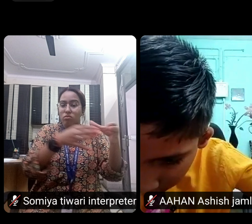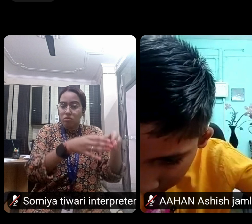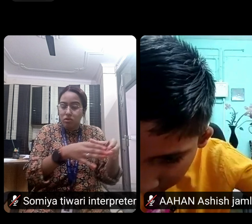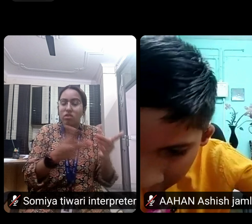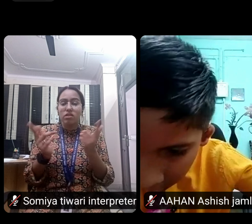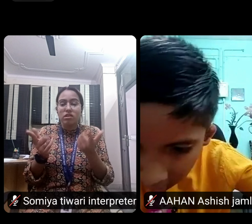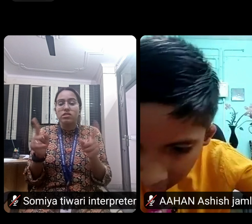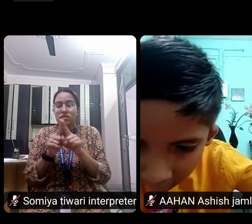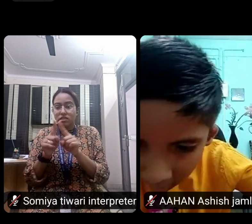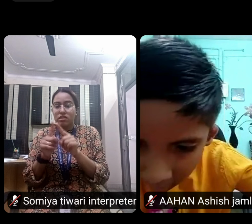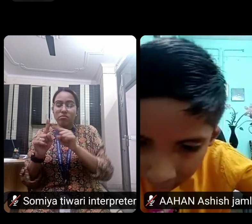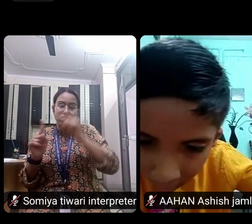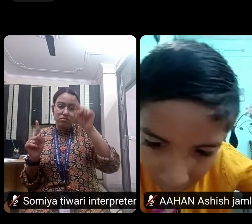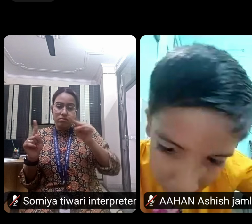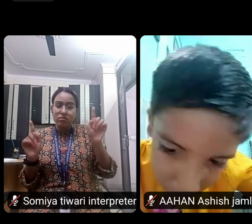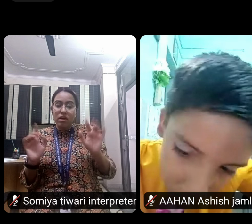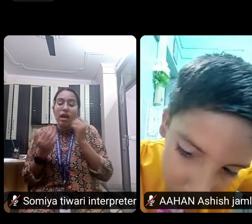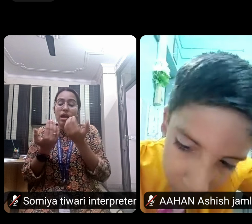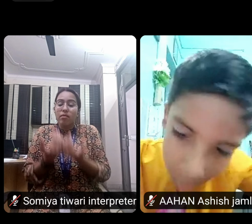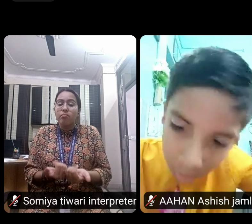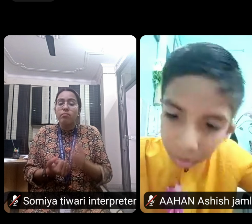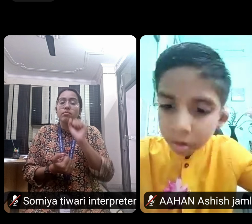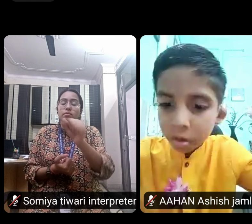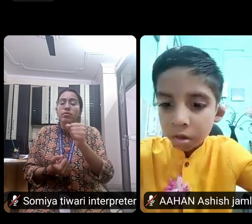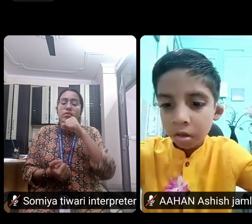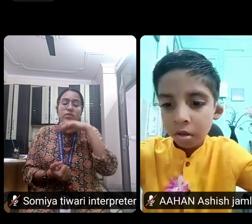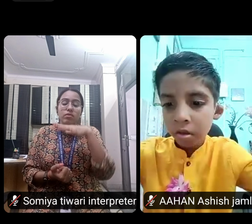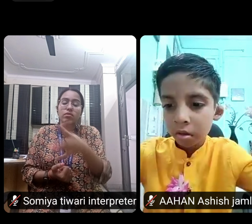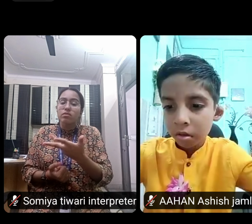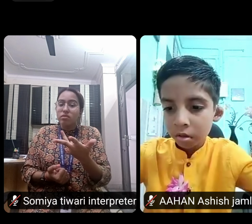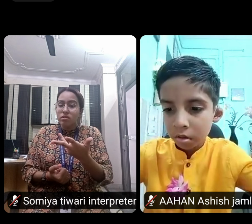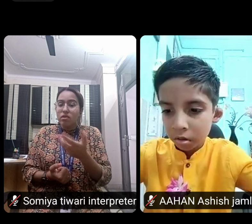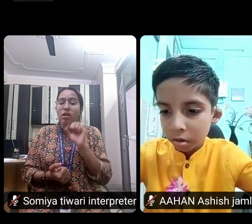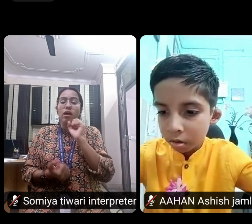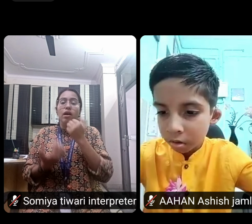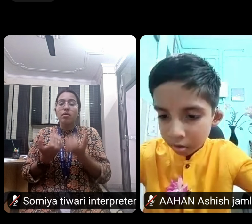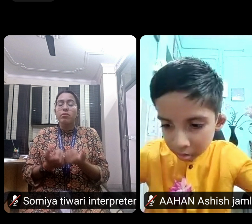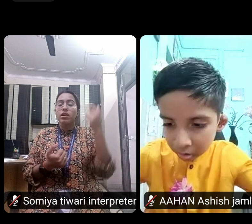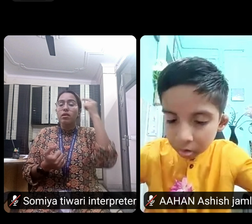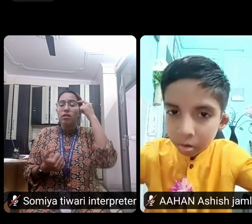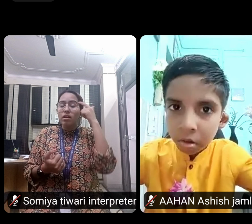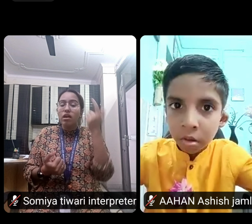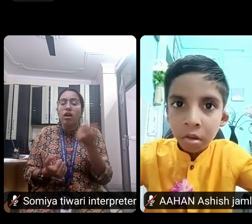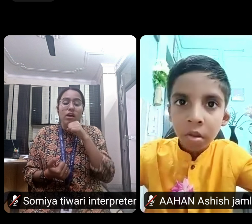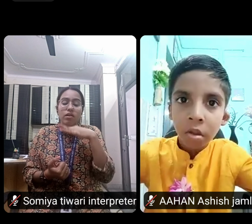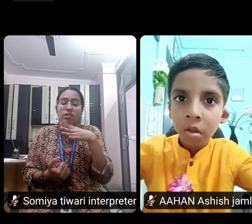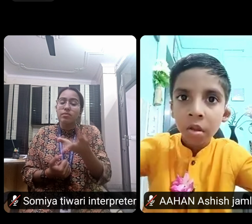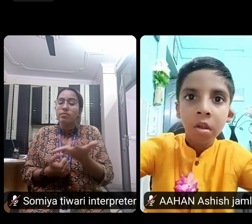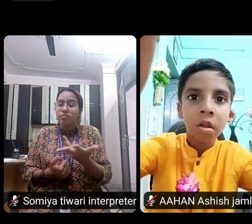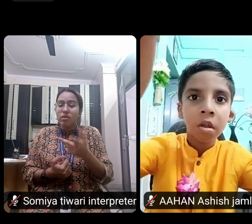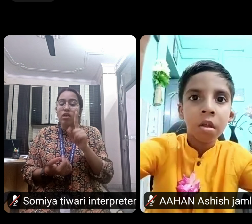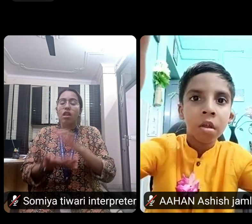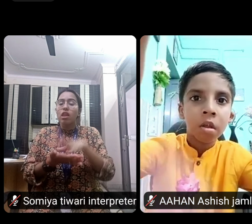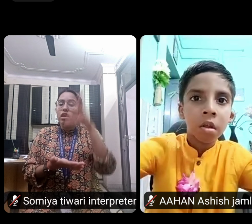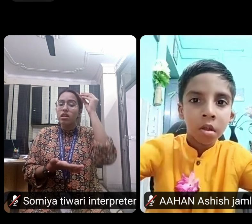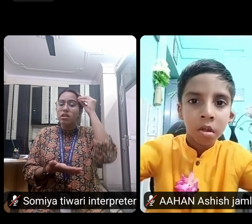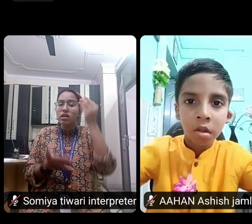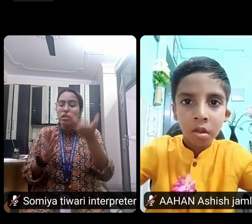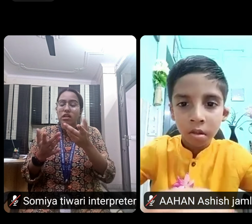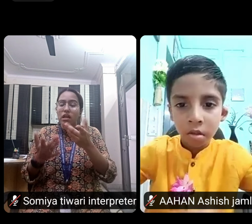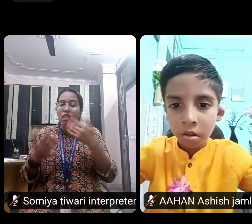अनुसार, उन वो अभी कितने एज में है, उनकी क्रोनोलॉजिकल एज क्या है, मेंटल एज क्या है, उनकी लर्निंग